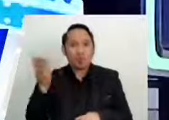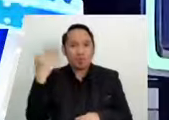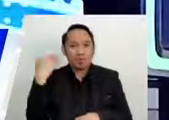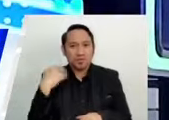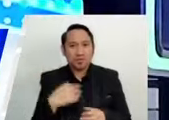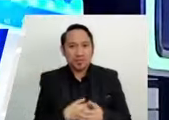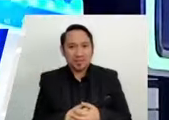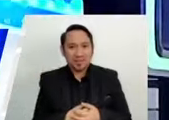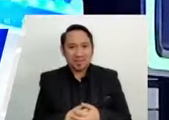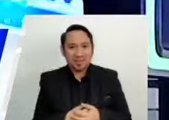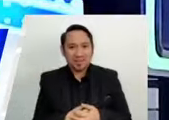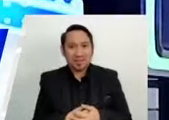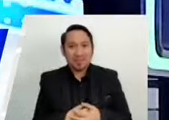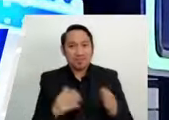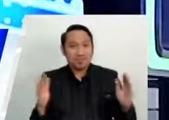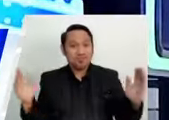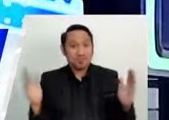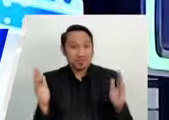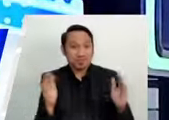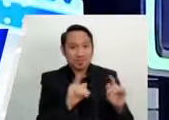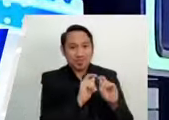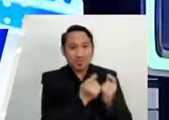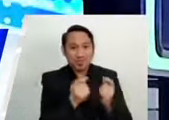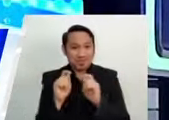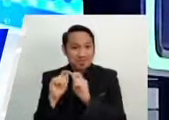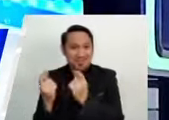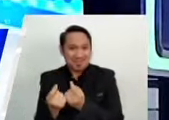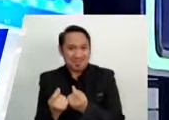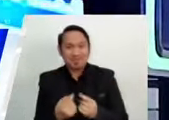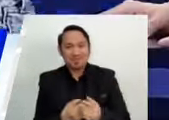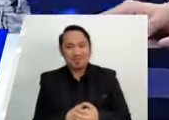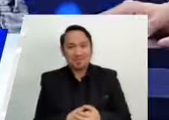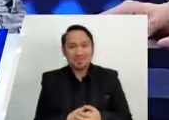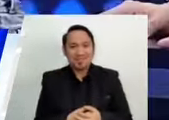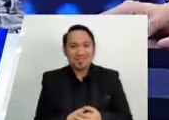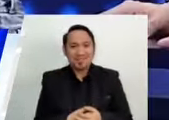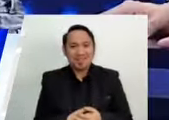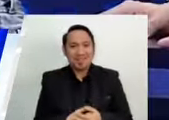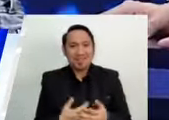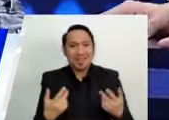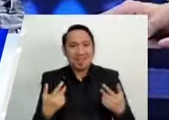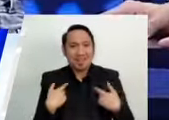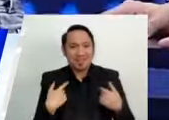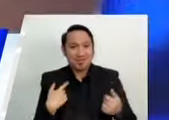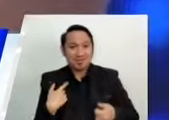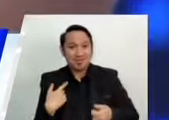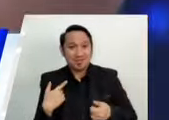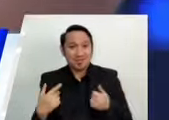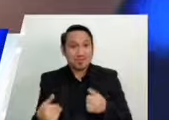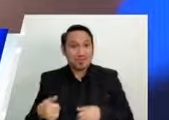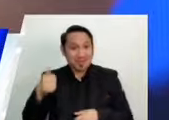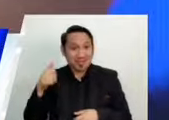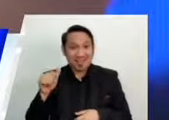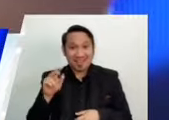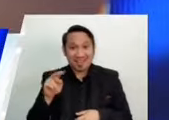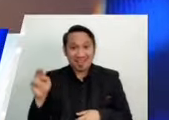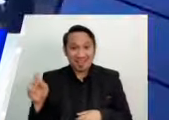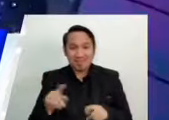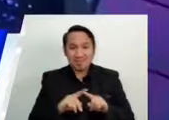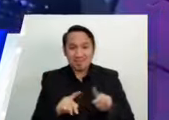nagharap ang Team Vice Ganda at Team Ann Curtis. Sa first 2 rounds, ay wagi ang team ni Ann. Pero nakahabol ang Team Vice